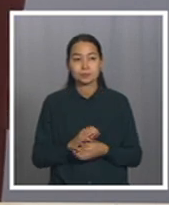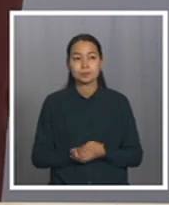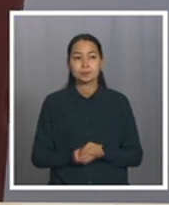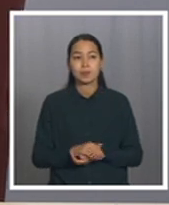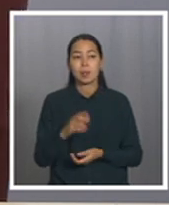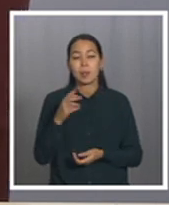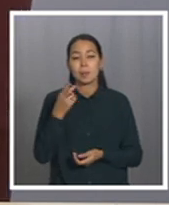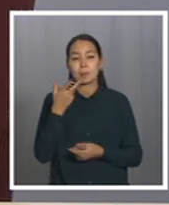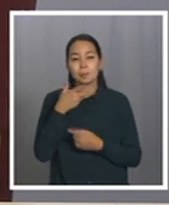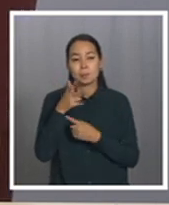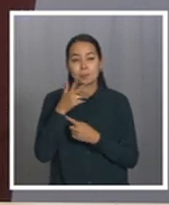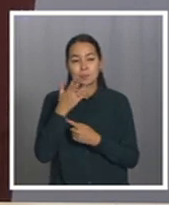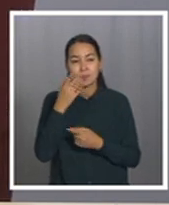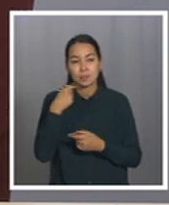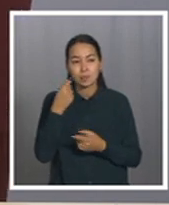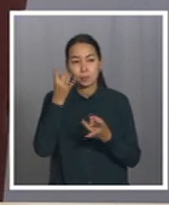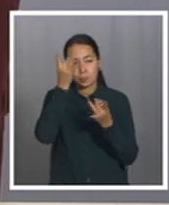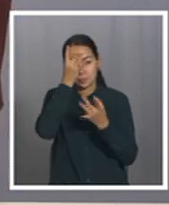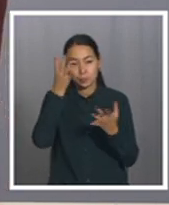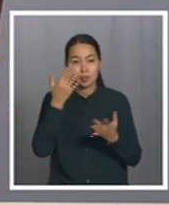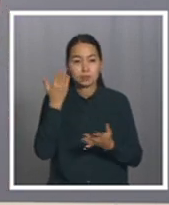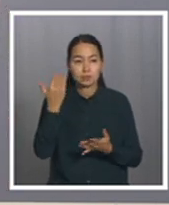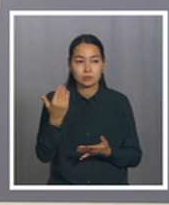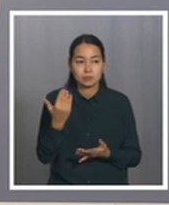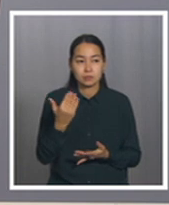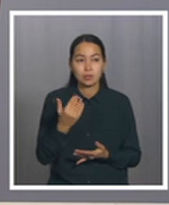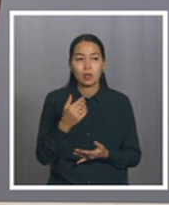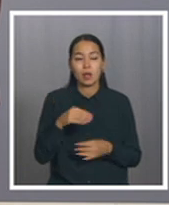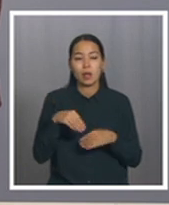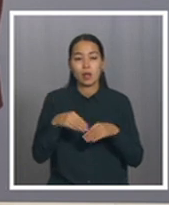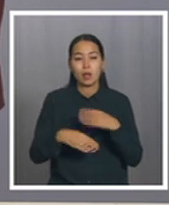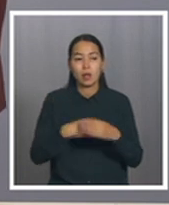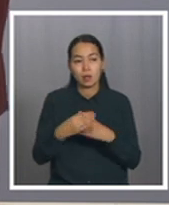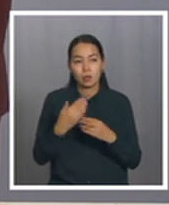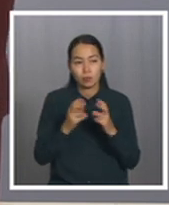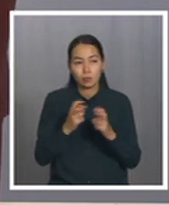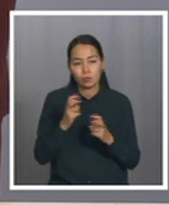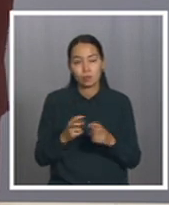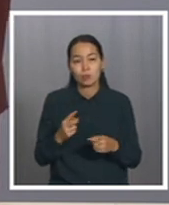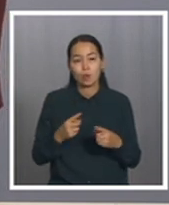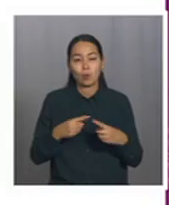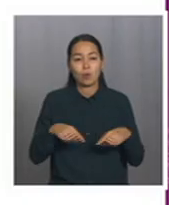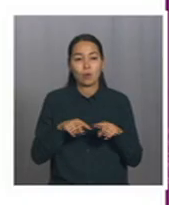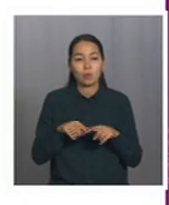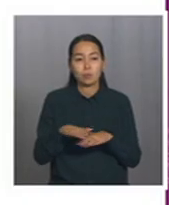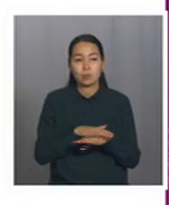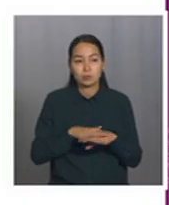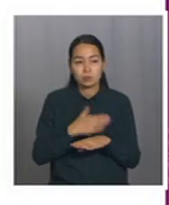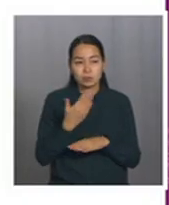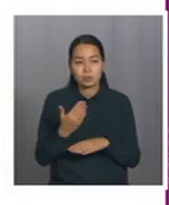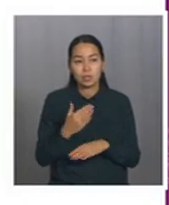Бейнефильм мәдени саладағы будан сөз, агроөнеркәсіп қоғамдық саяси саладағы будан сөз,